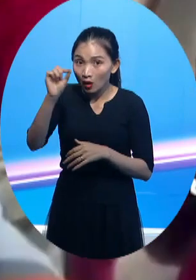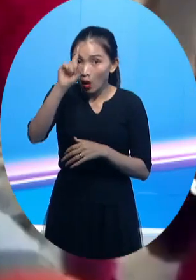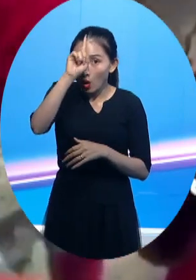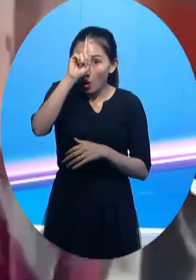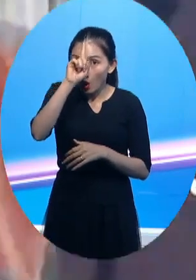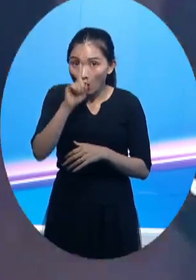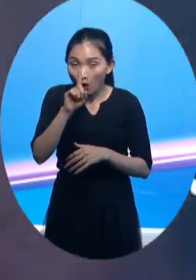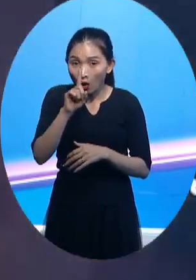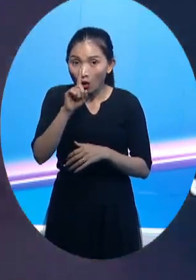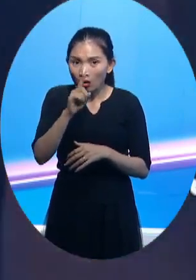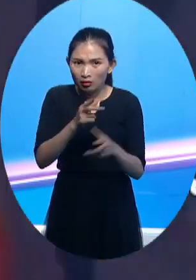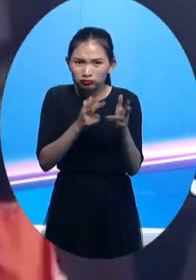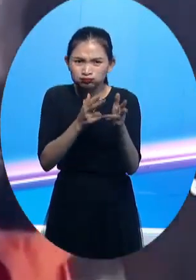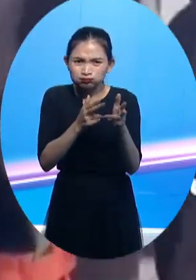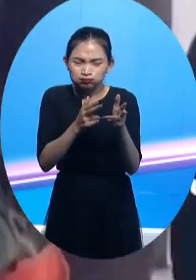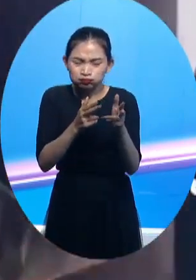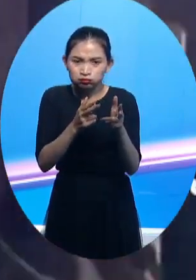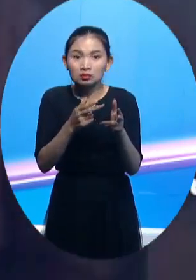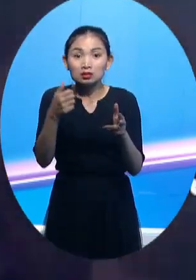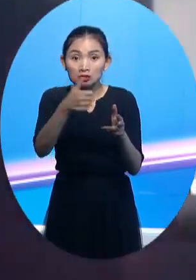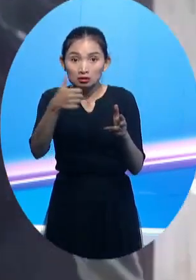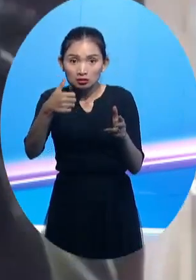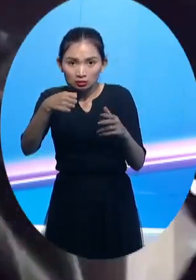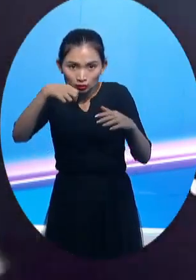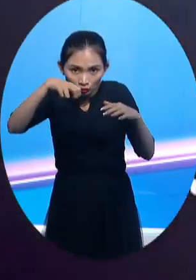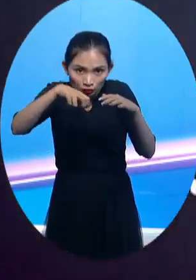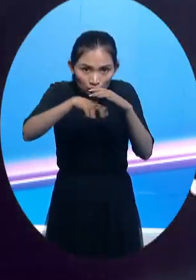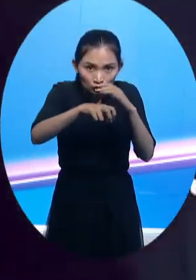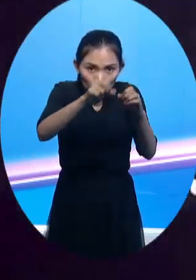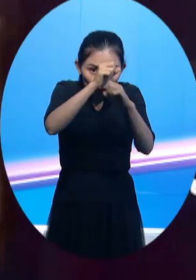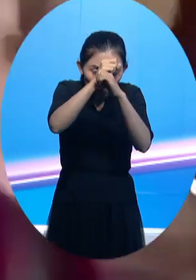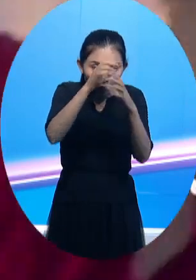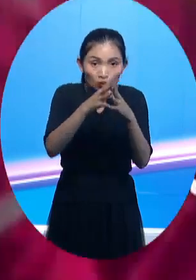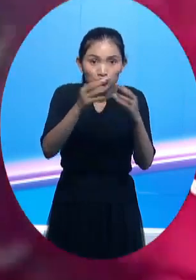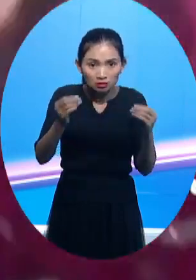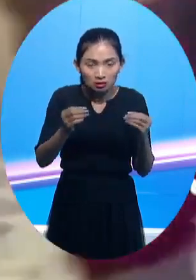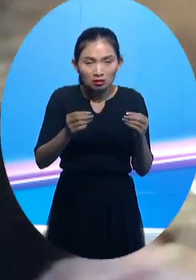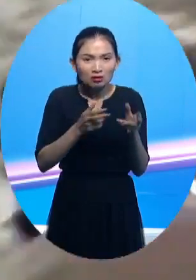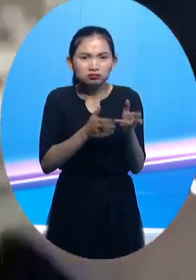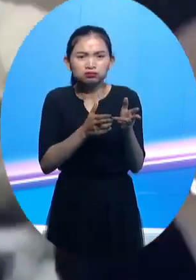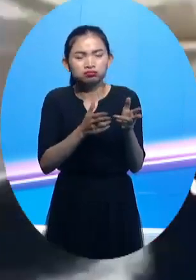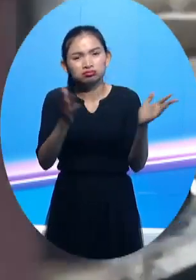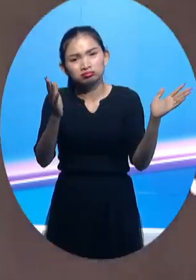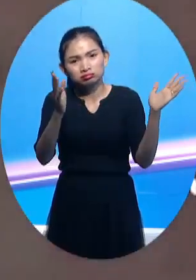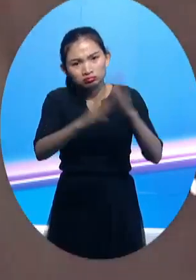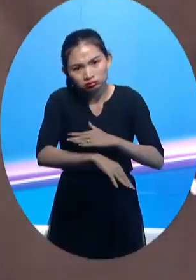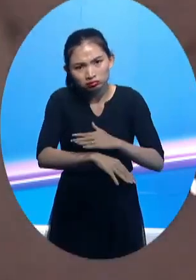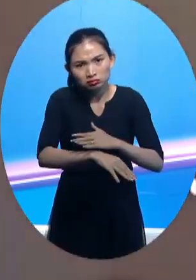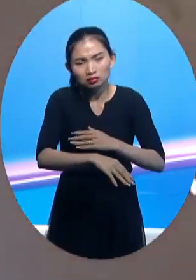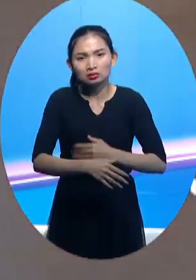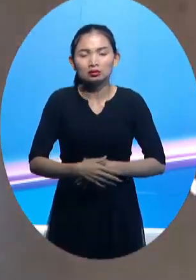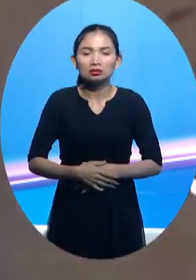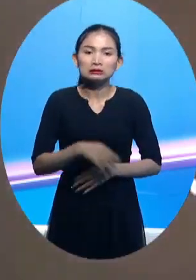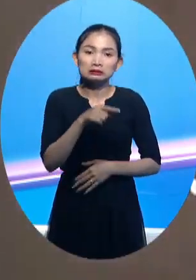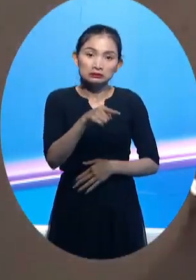dân đang trú ẩn tại cơ sở video do prcs công bố cho thấy các nhân viên cứu thương và cứu hộ đang thu